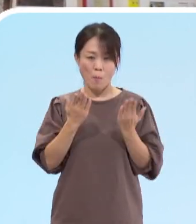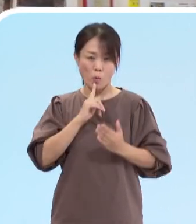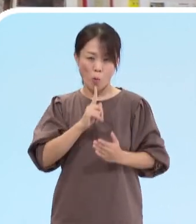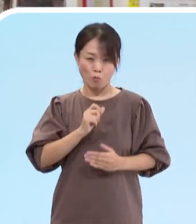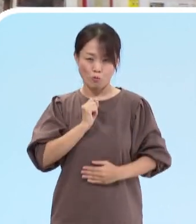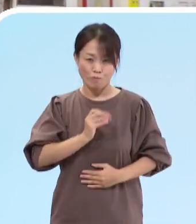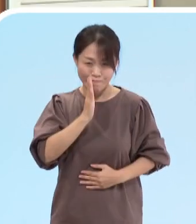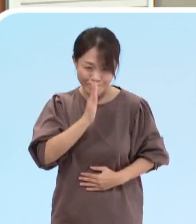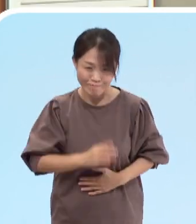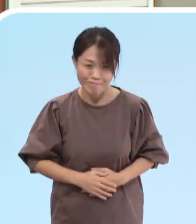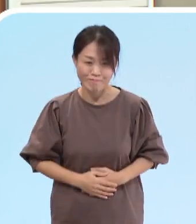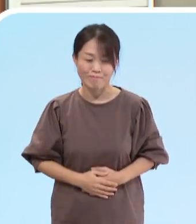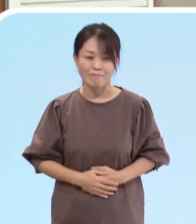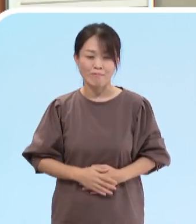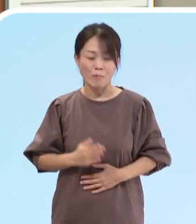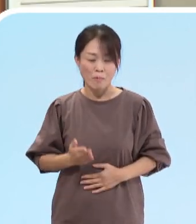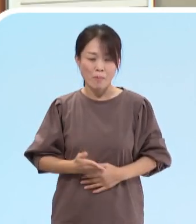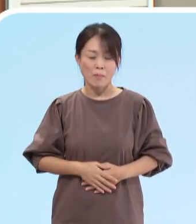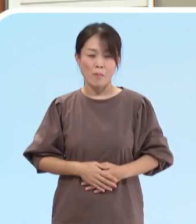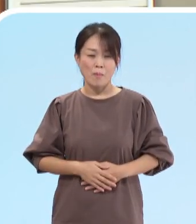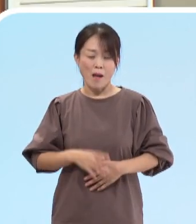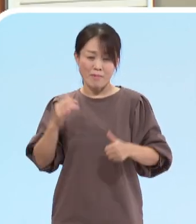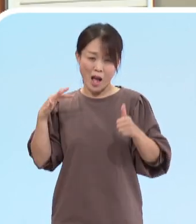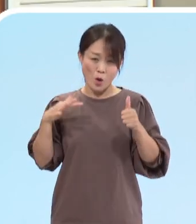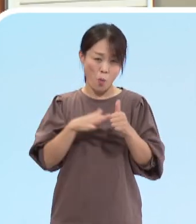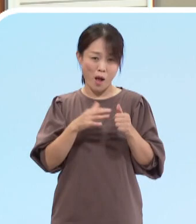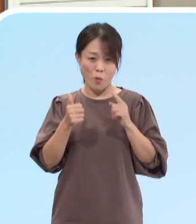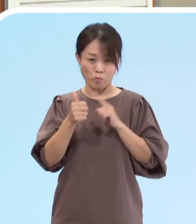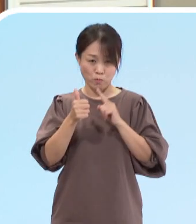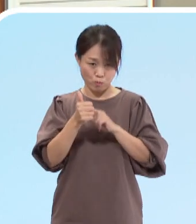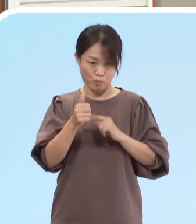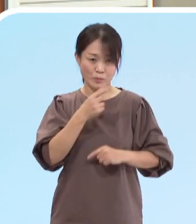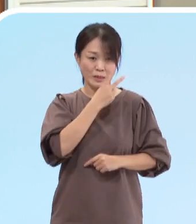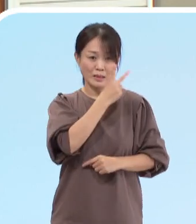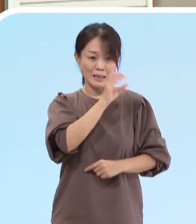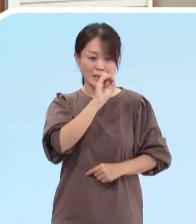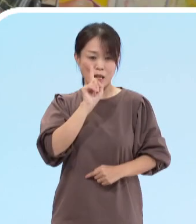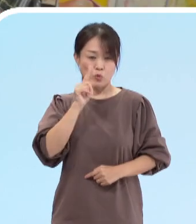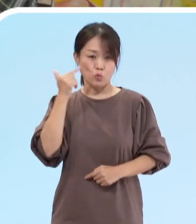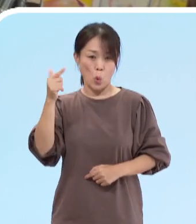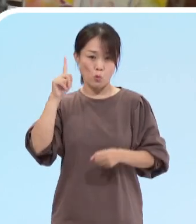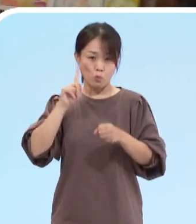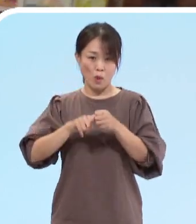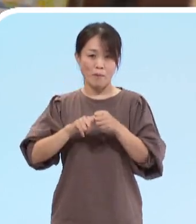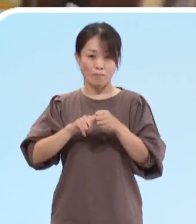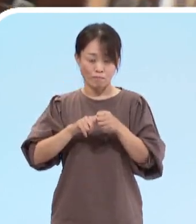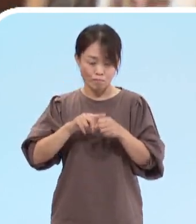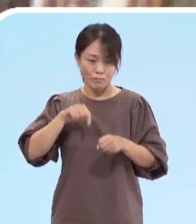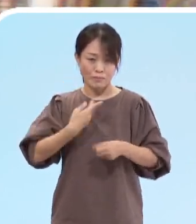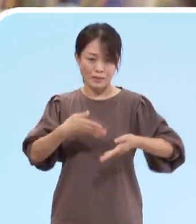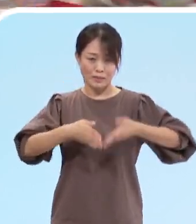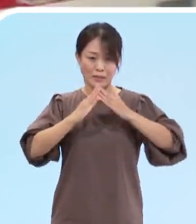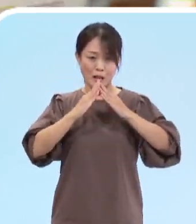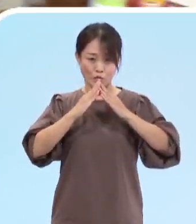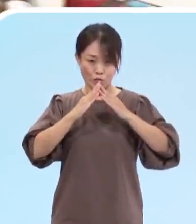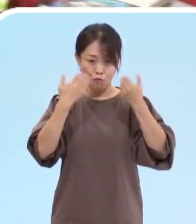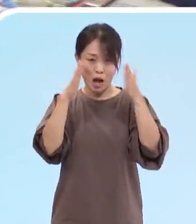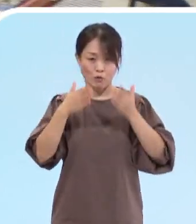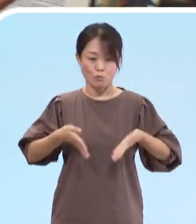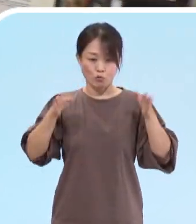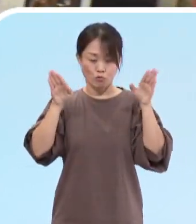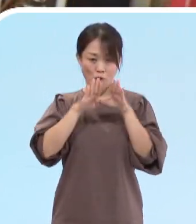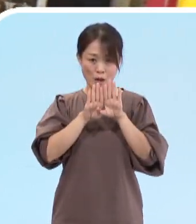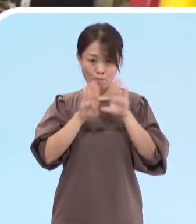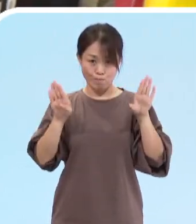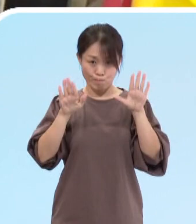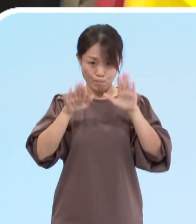よろしくお願いします。 こちらはビートルズの大ファンである岡本さんが 2016年に私設博物館